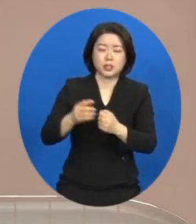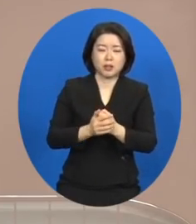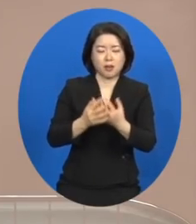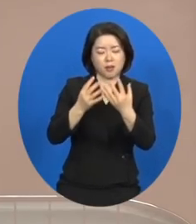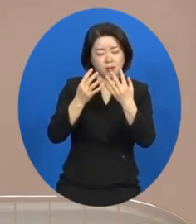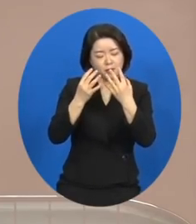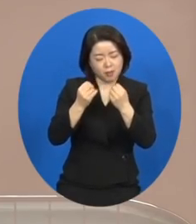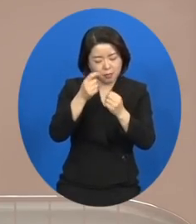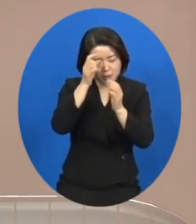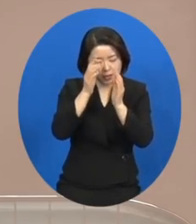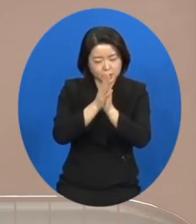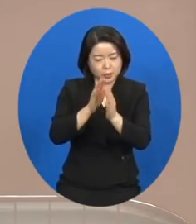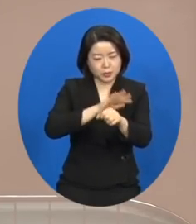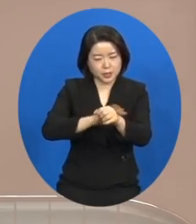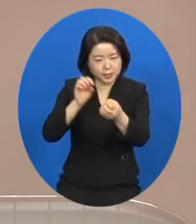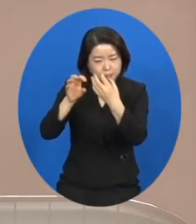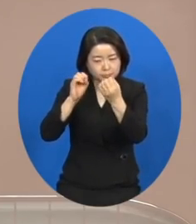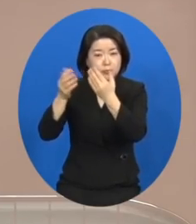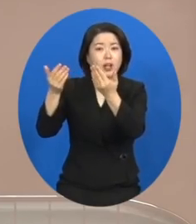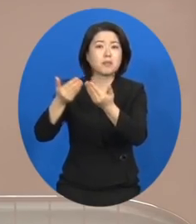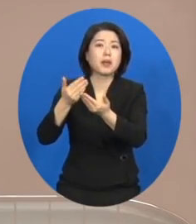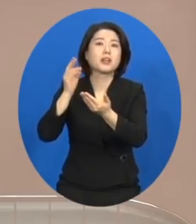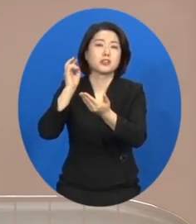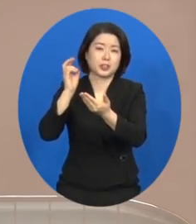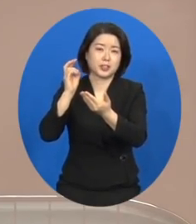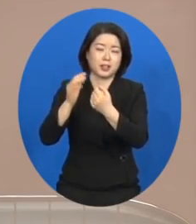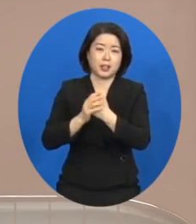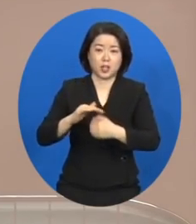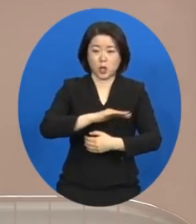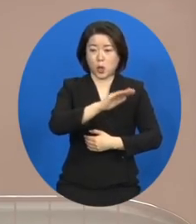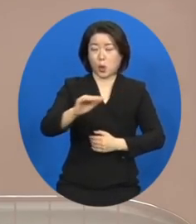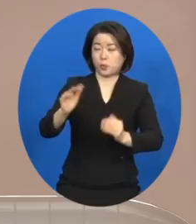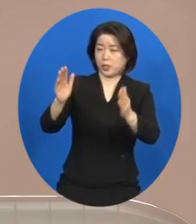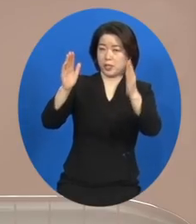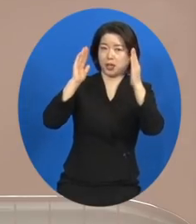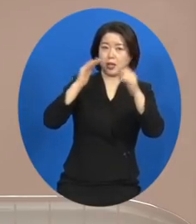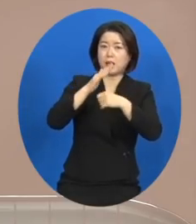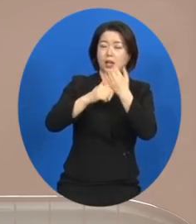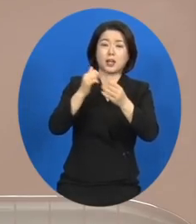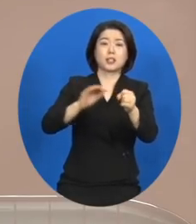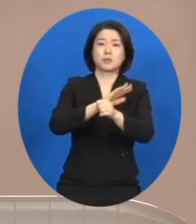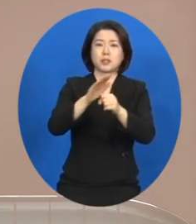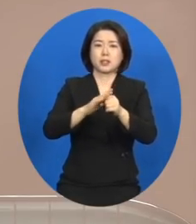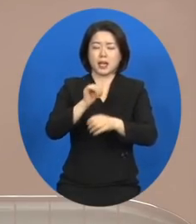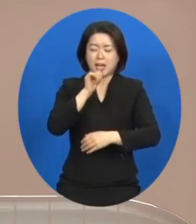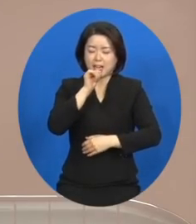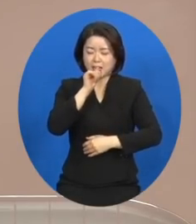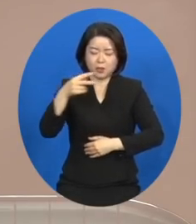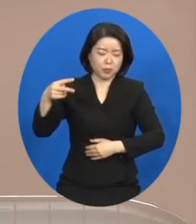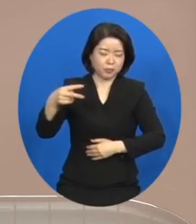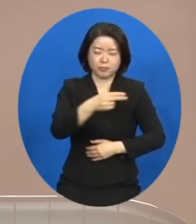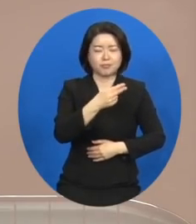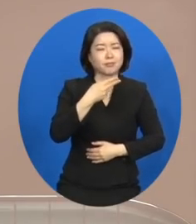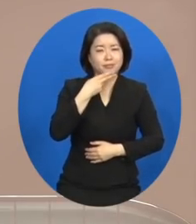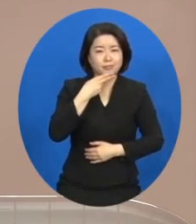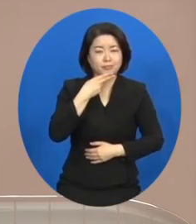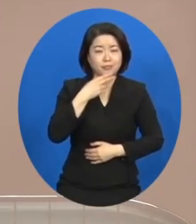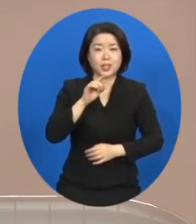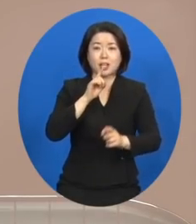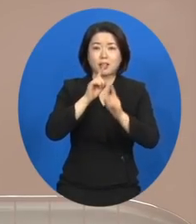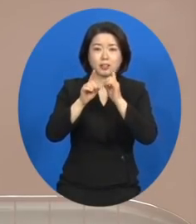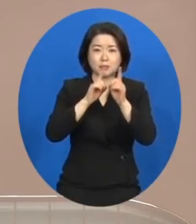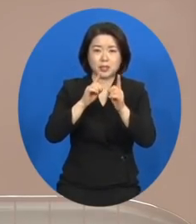들으시겠냐고 그러면서 우리를 향한 하나님의 사랑은 결코 끊어지지 않았다, 그 말씀을